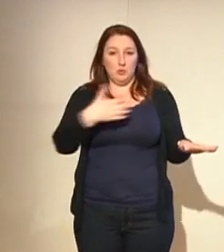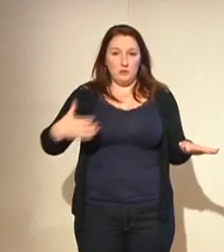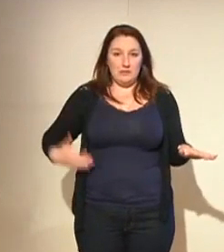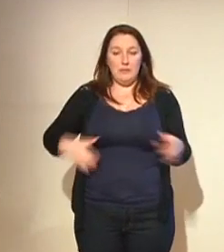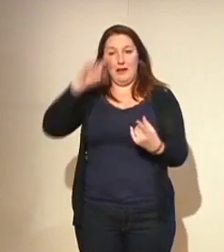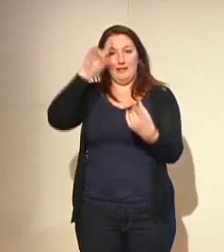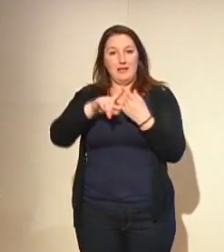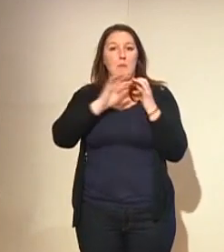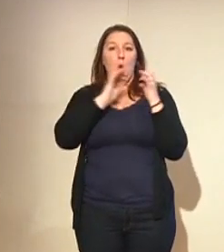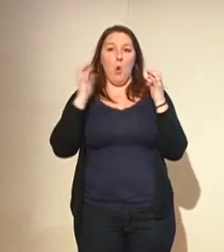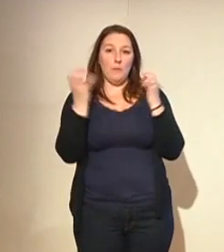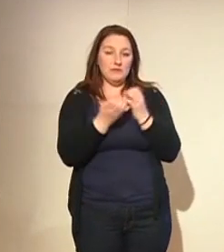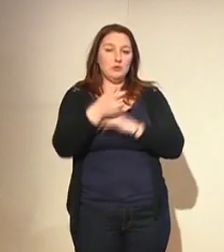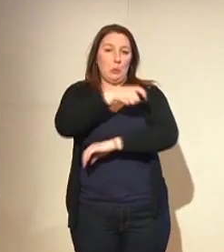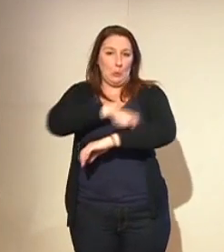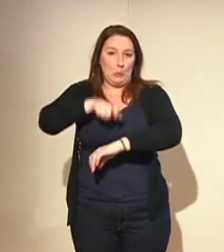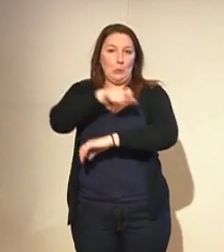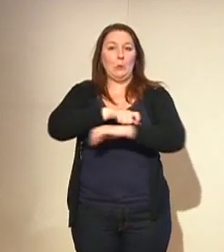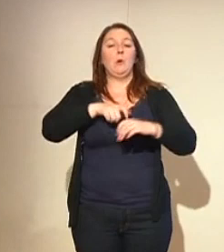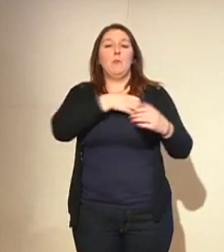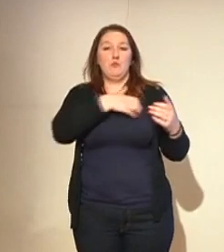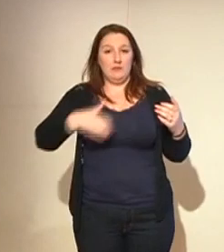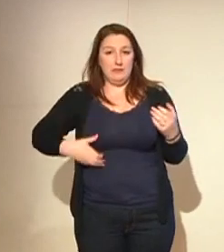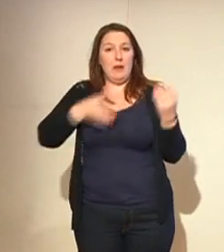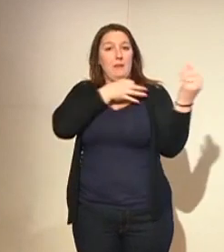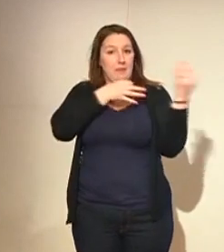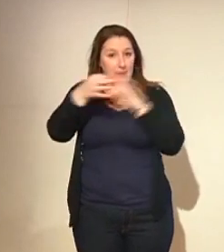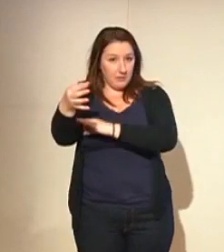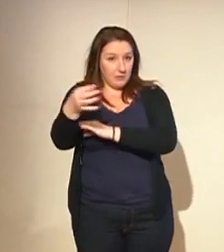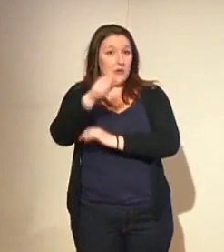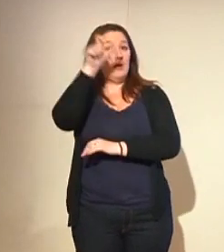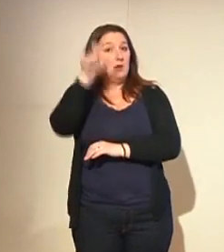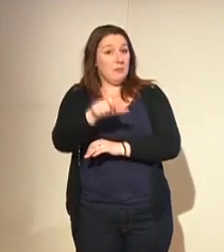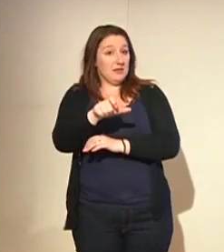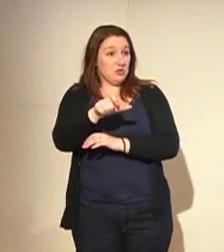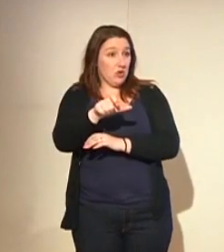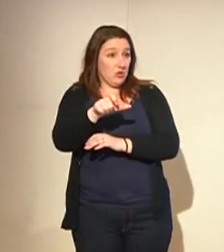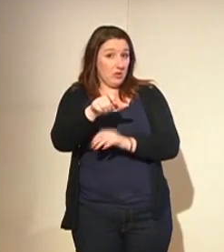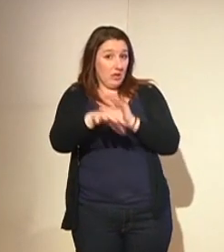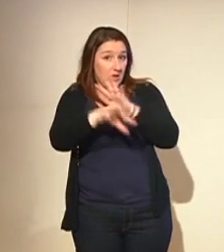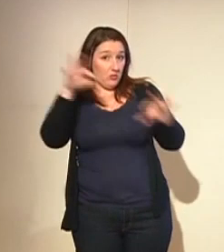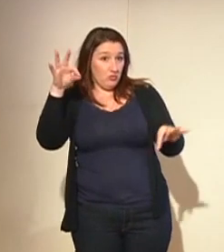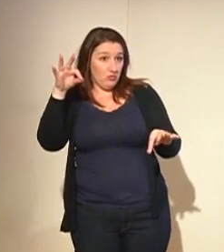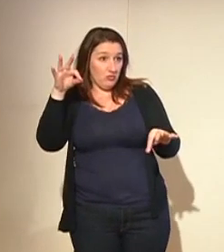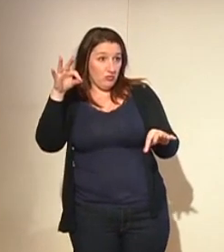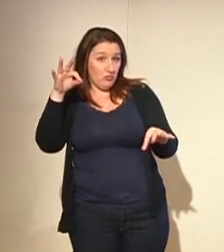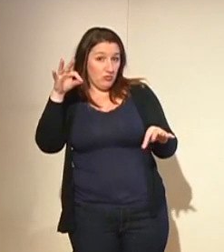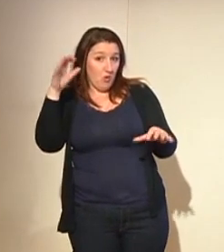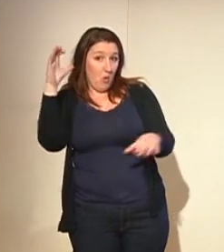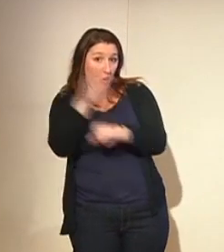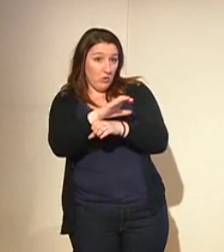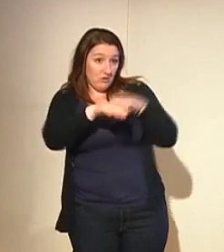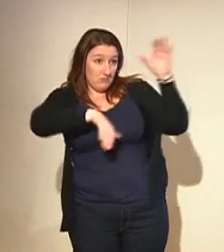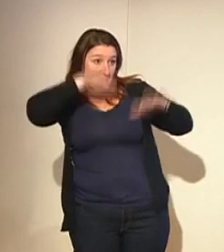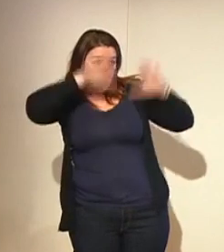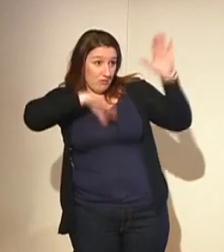commissions municipales permanentes est-ce que il y a un élu qui s'oppose à ce vote à main levée donc je